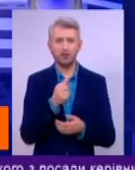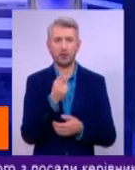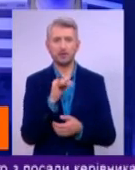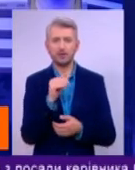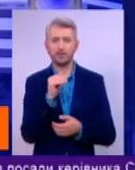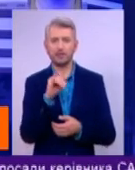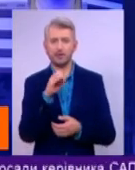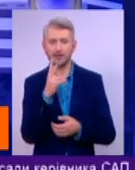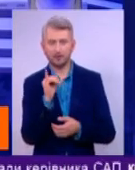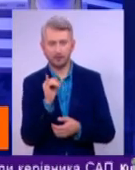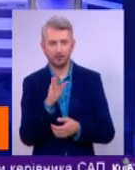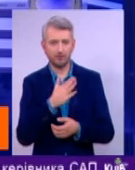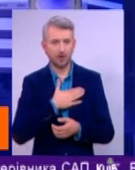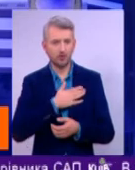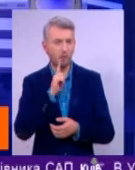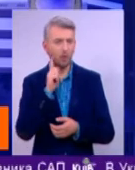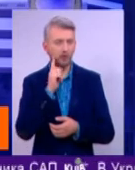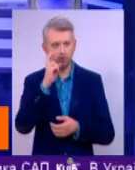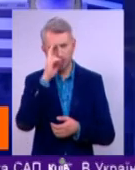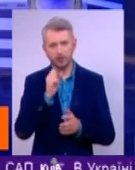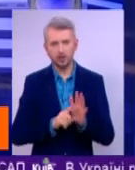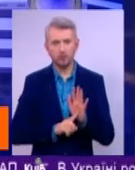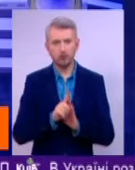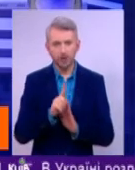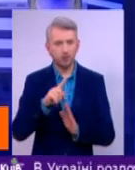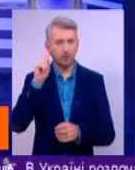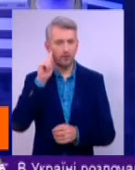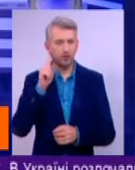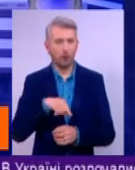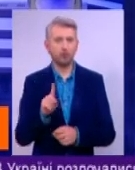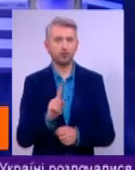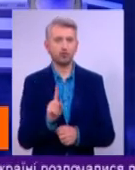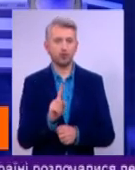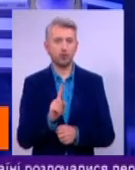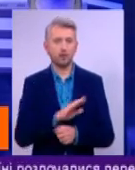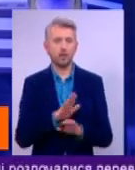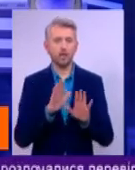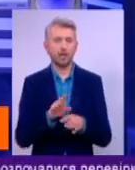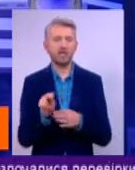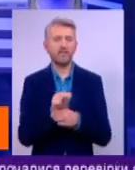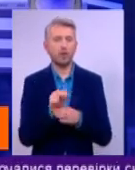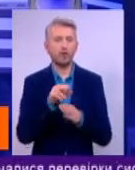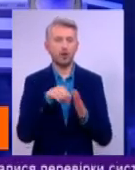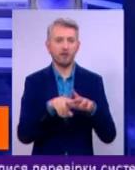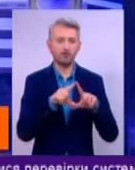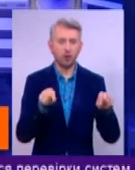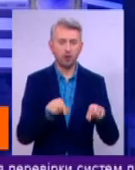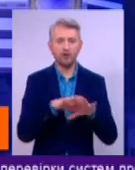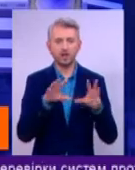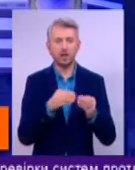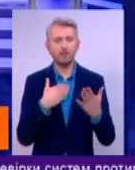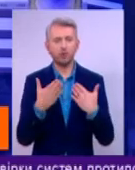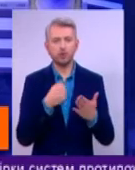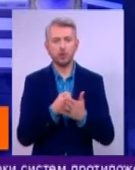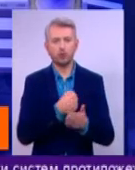державі, в молодій в нашій на початку, відомо, що не тільки виховання в школі, а взагалі відношення